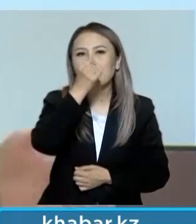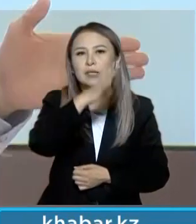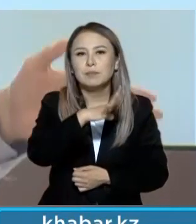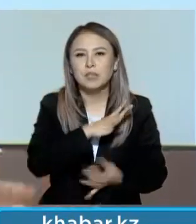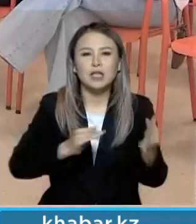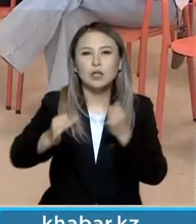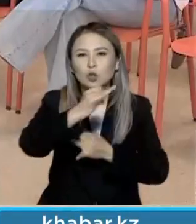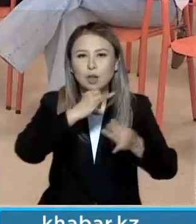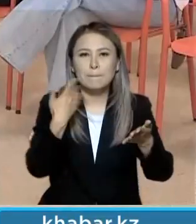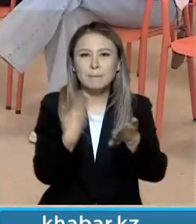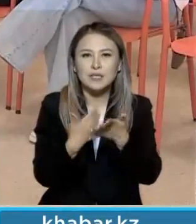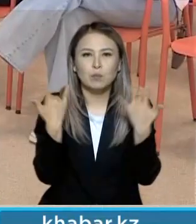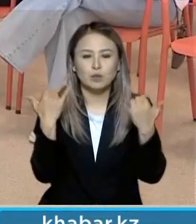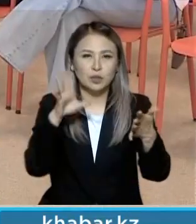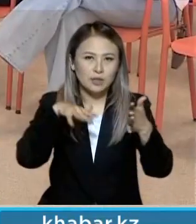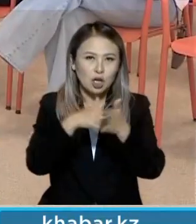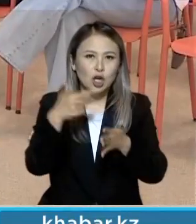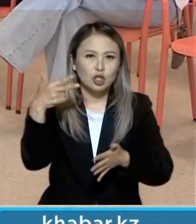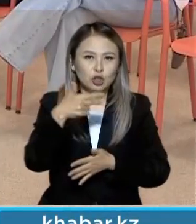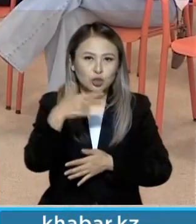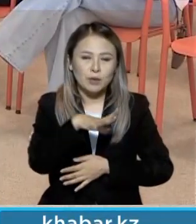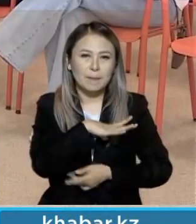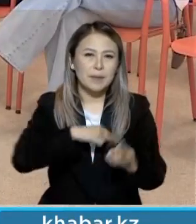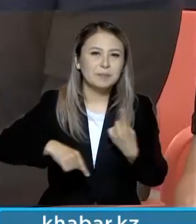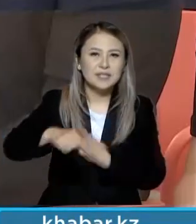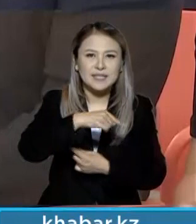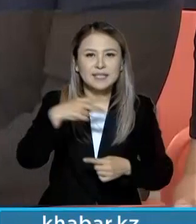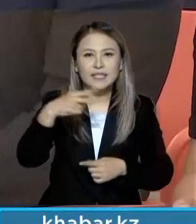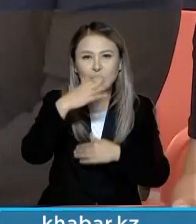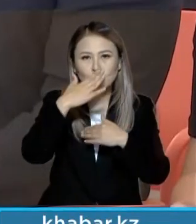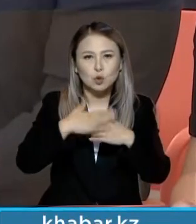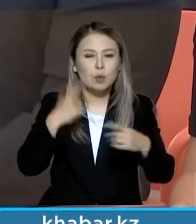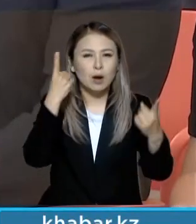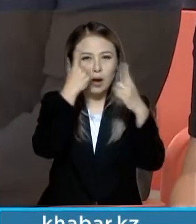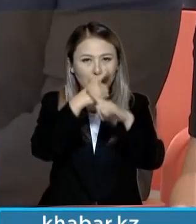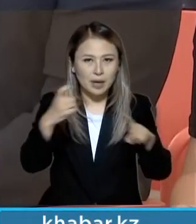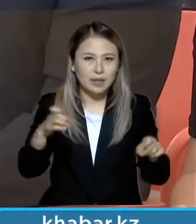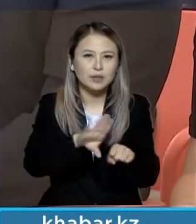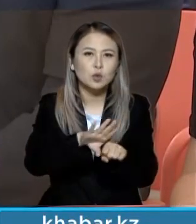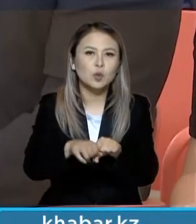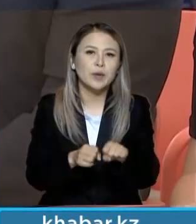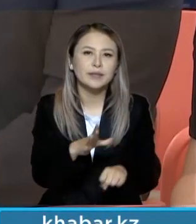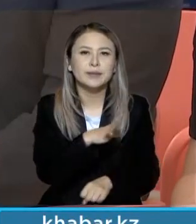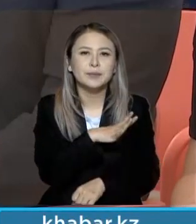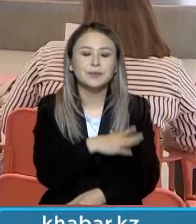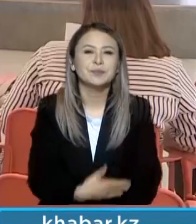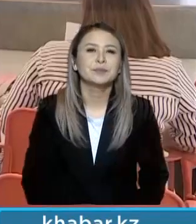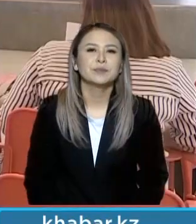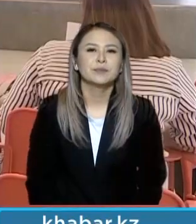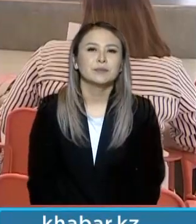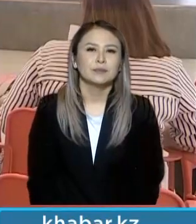талдау жүргізген. Мәселен, бүгінге дейін 3000 есірткі бизнесі 2000-ға жуық хабарландыру жойылды.